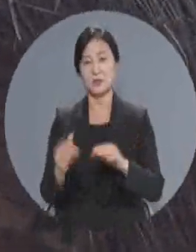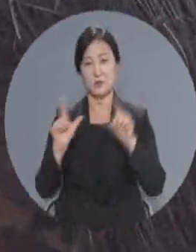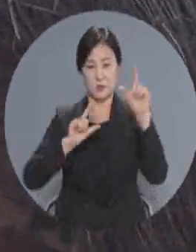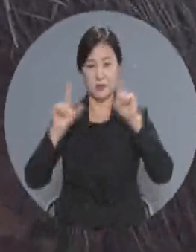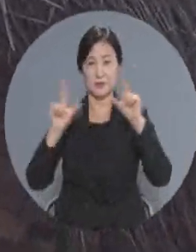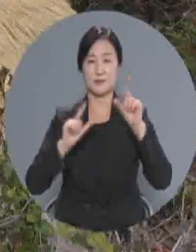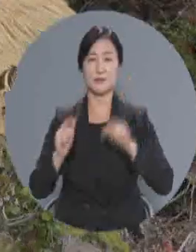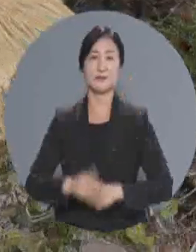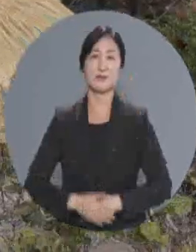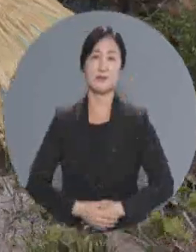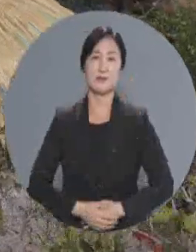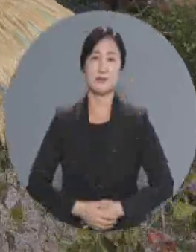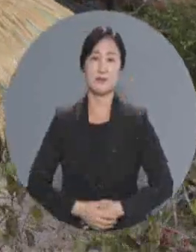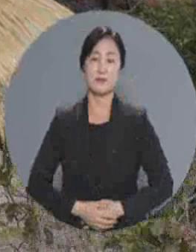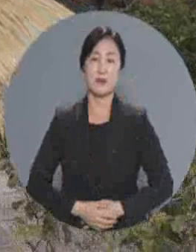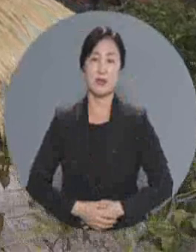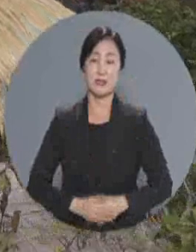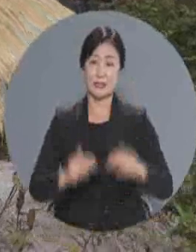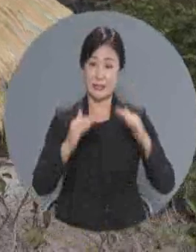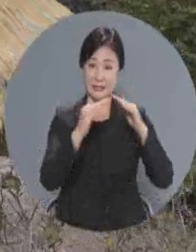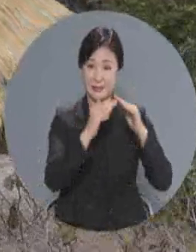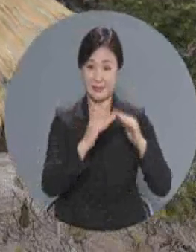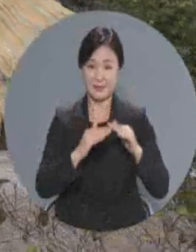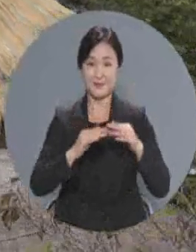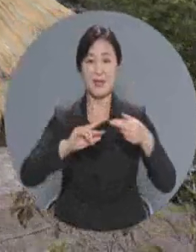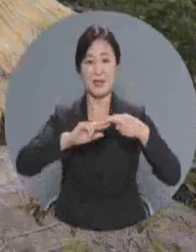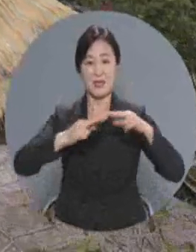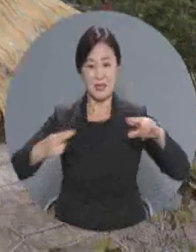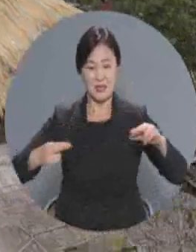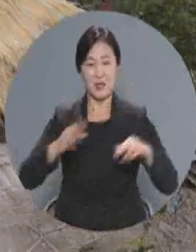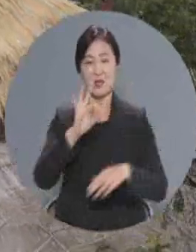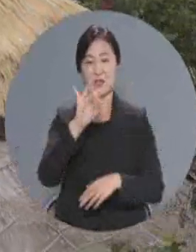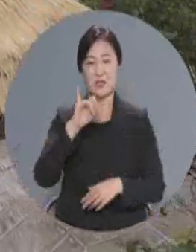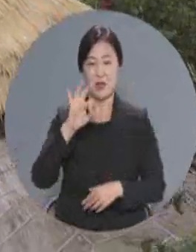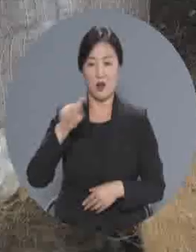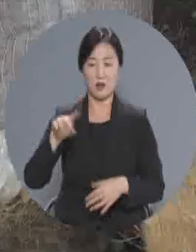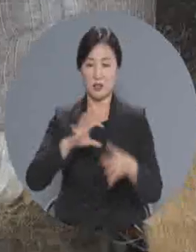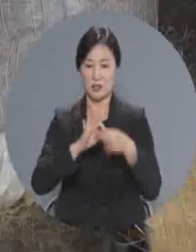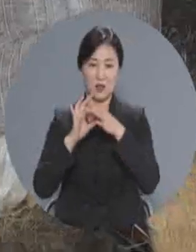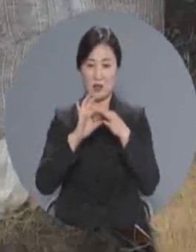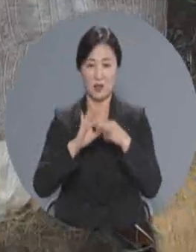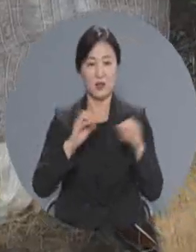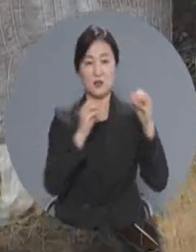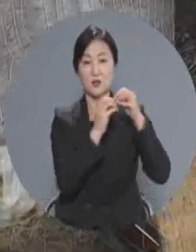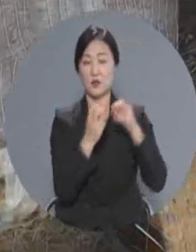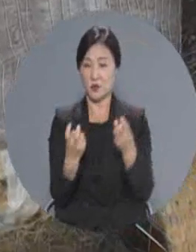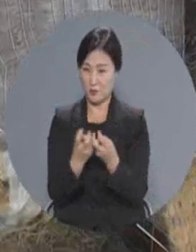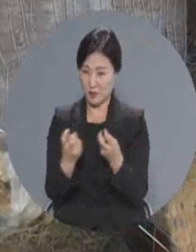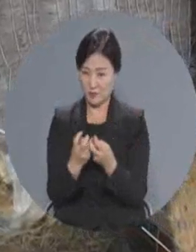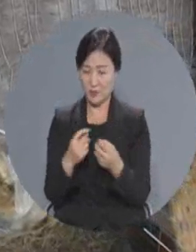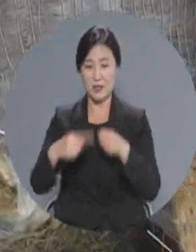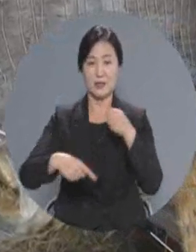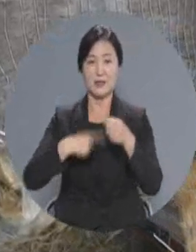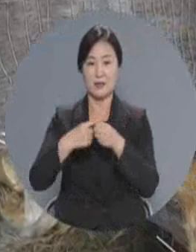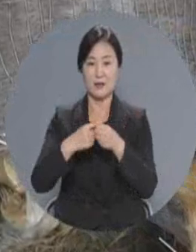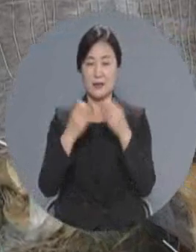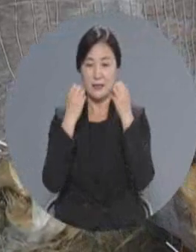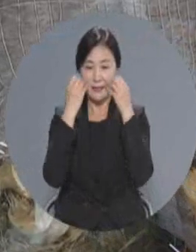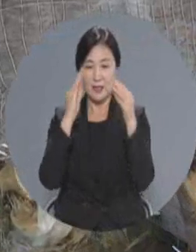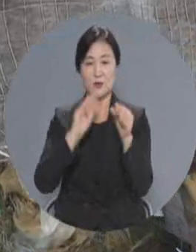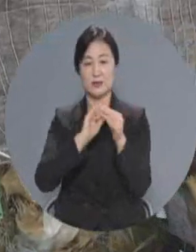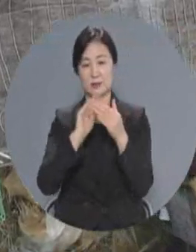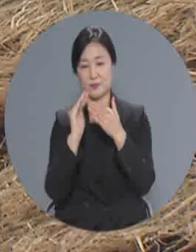겁니다. 초가집들은 이영잇기라는 전통 방식으로 볕집을 엮어 매년 새 지붕을 더 씌워